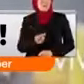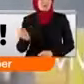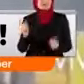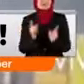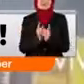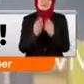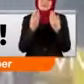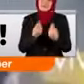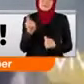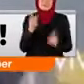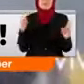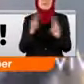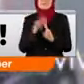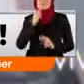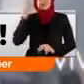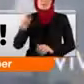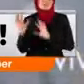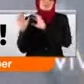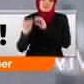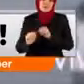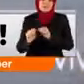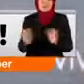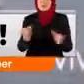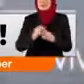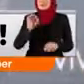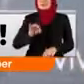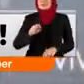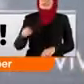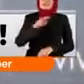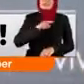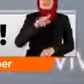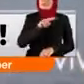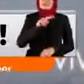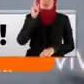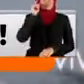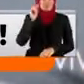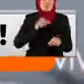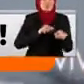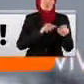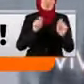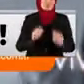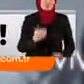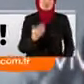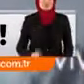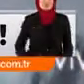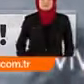sürdü bir polis kadını kıskıvrak yakaladı ekipler şimdi diğer iki şüphelinin peşinden